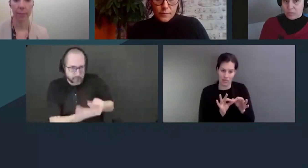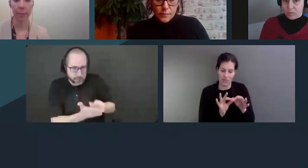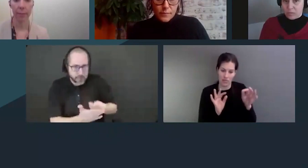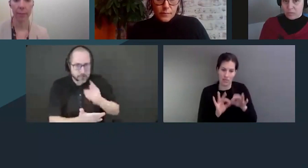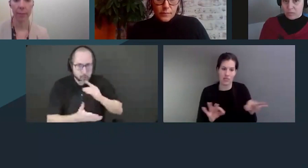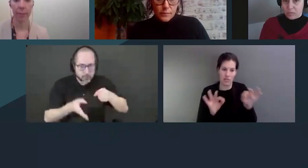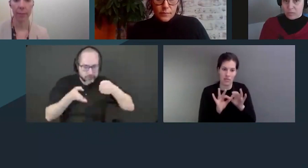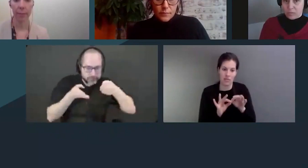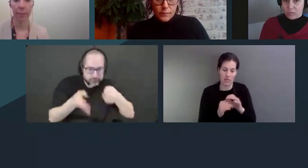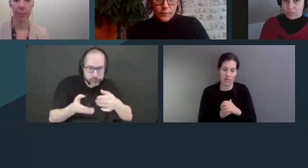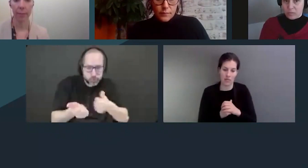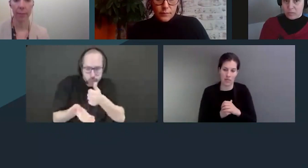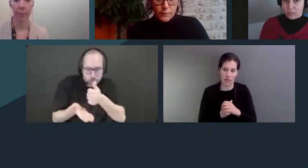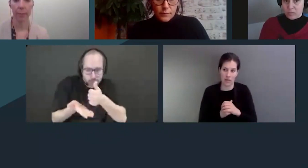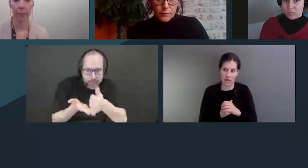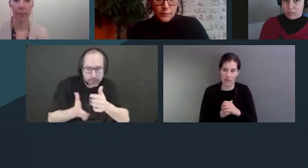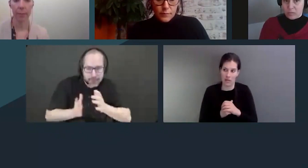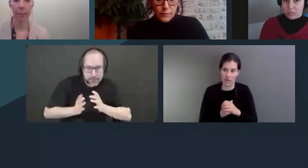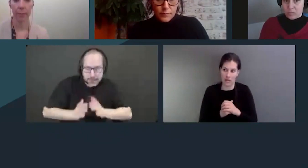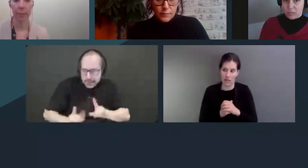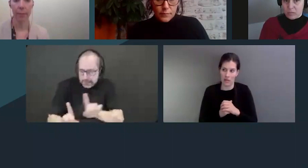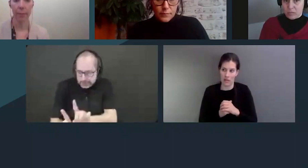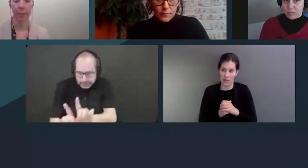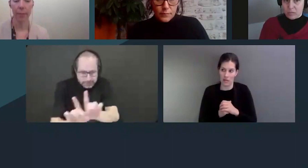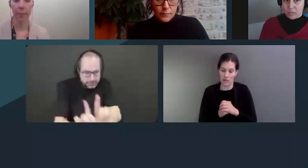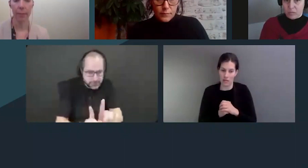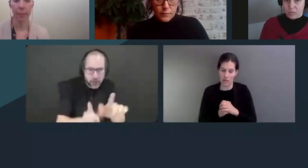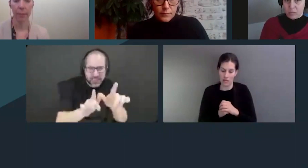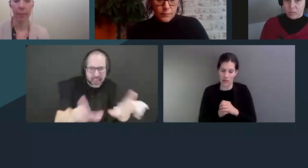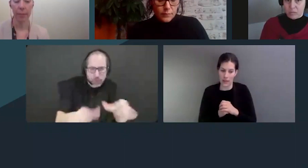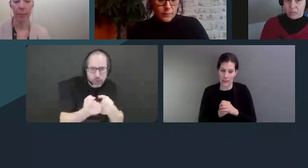avec des soutiens linguistiques pour l'établissement.